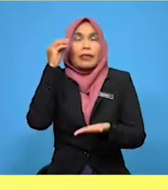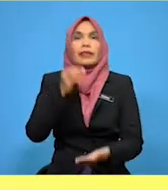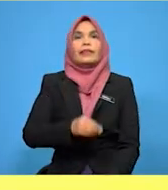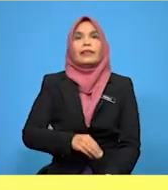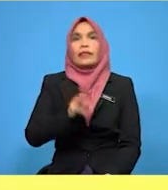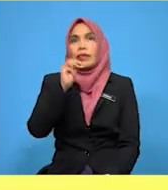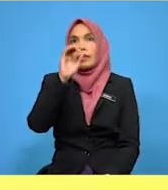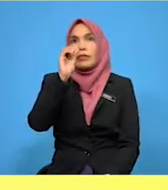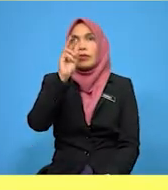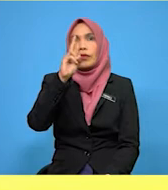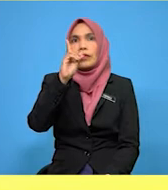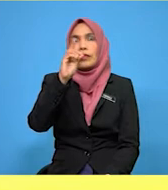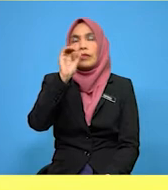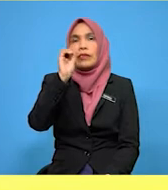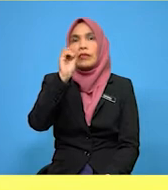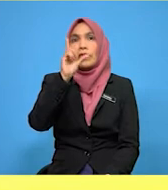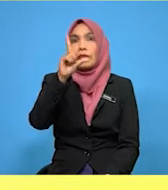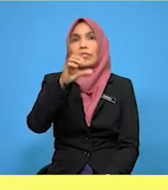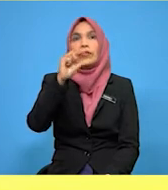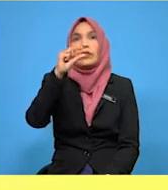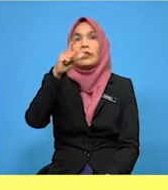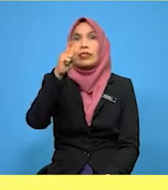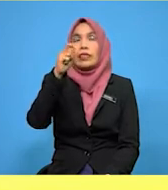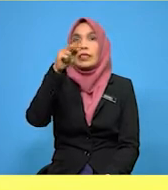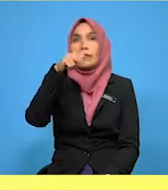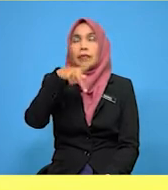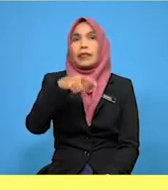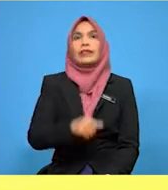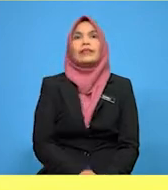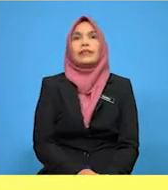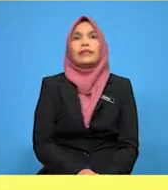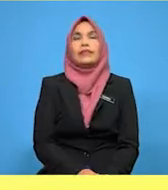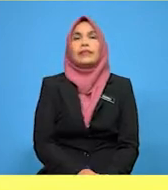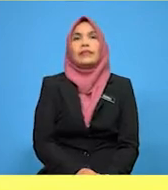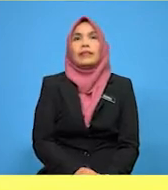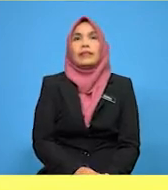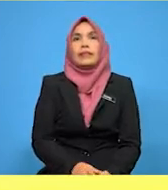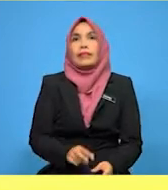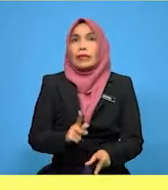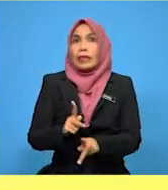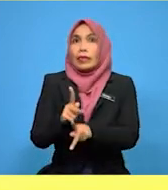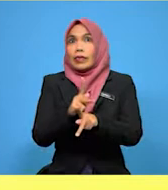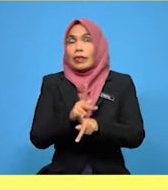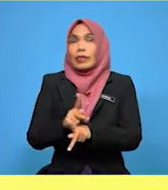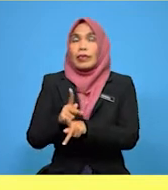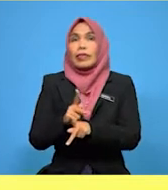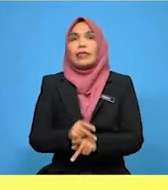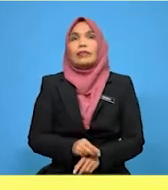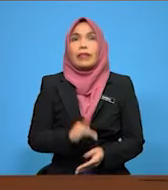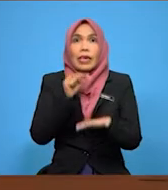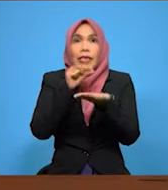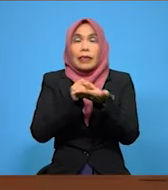GTP 3023 iaitu mengenai pengendalian ayam peringkat pengeluaran